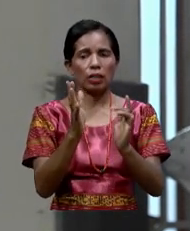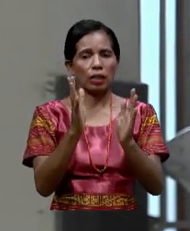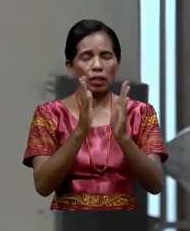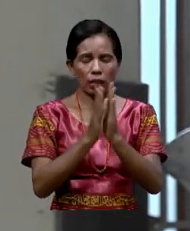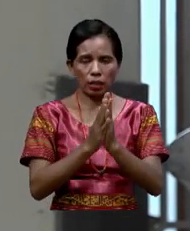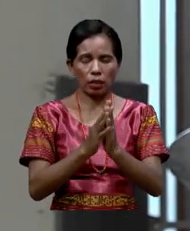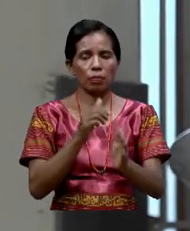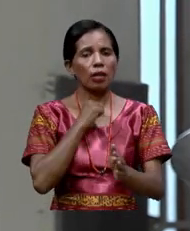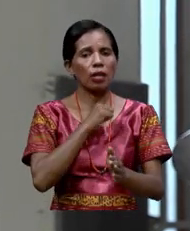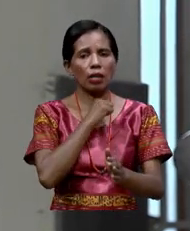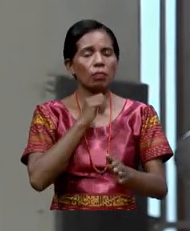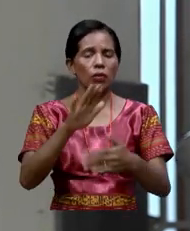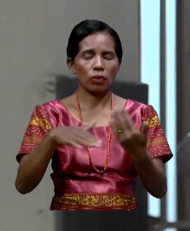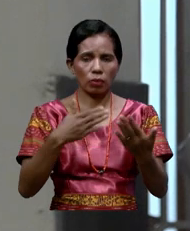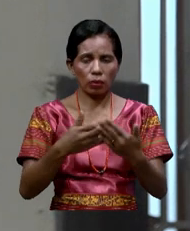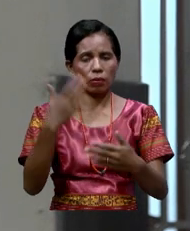mengutong